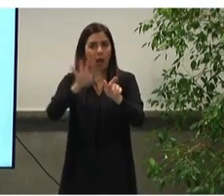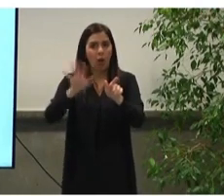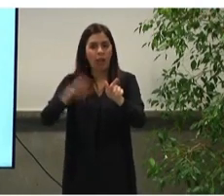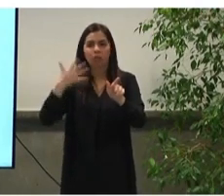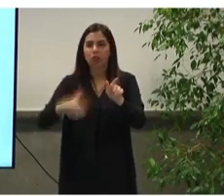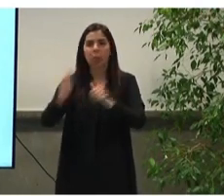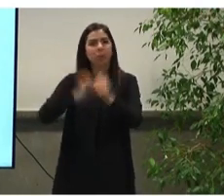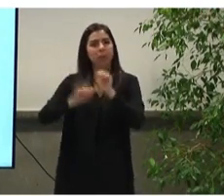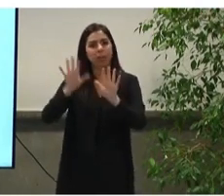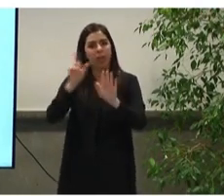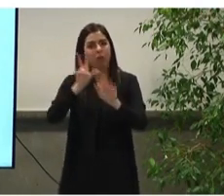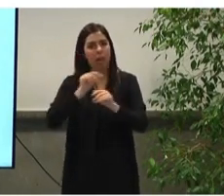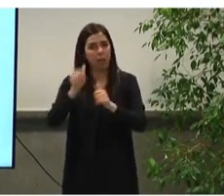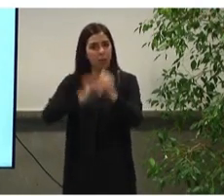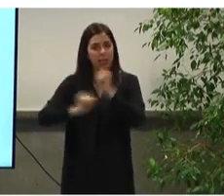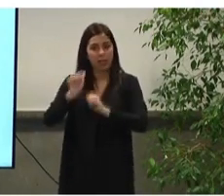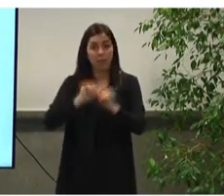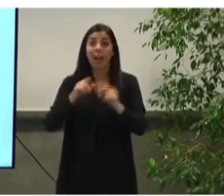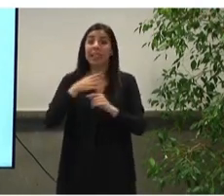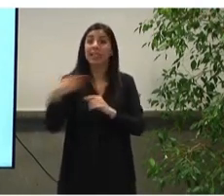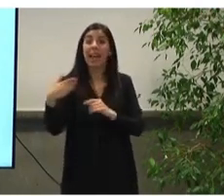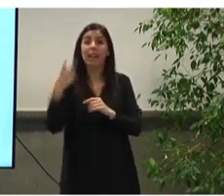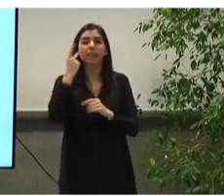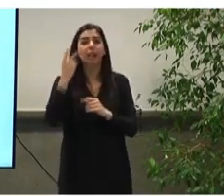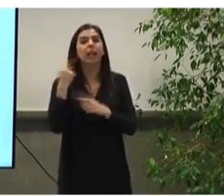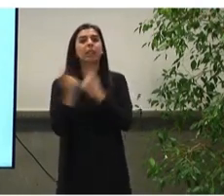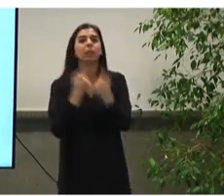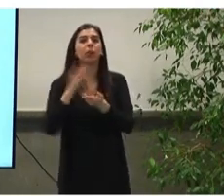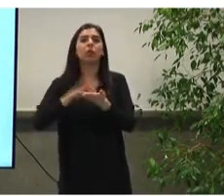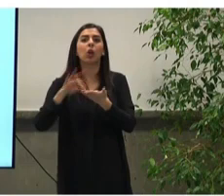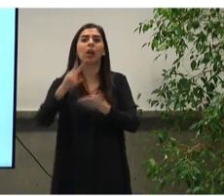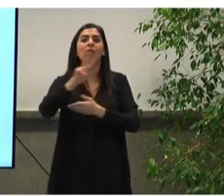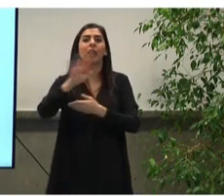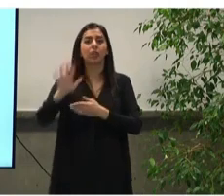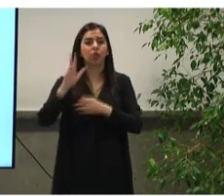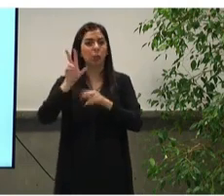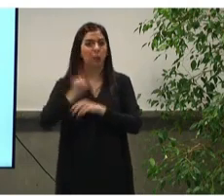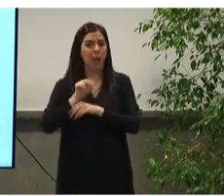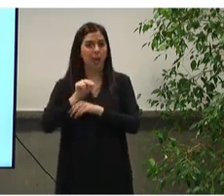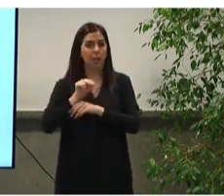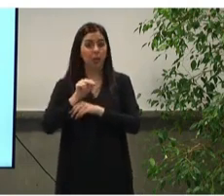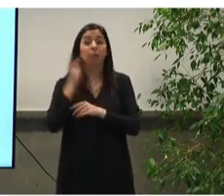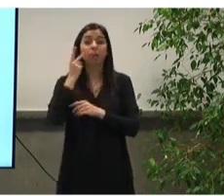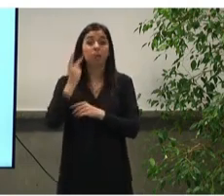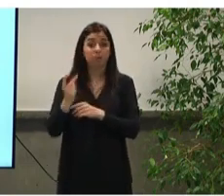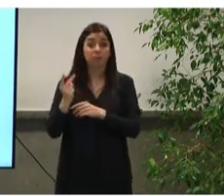del lockdown. Nella figura di destra vediamo la situazione al 25 marzo e, come vedete,